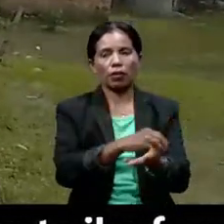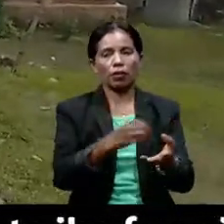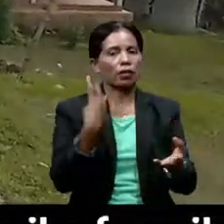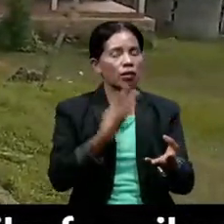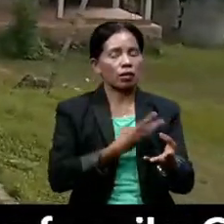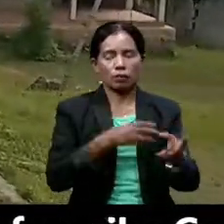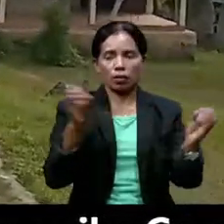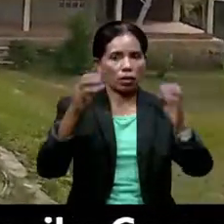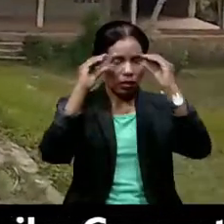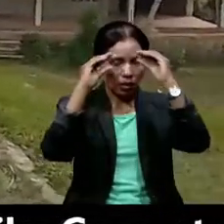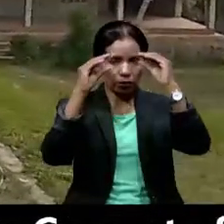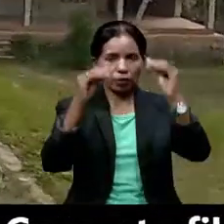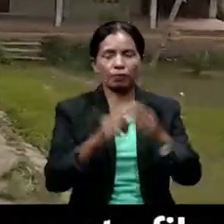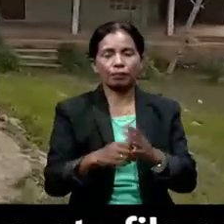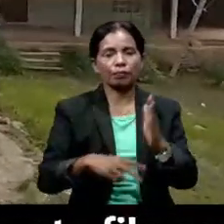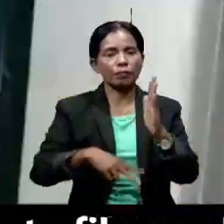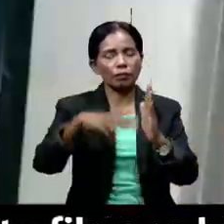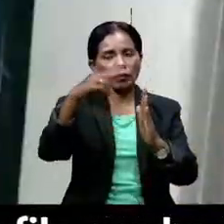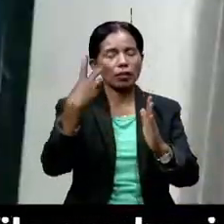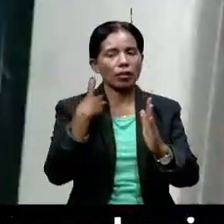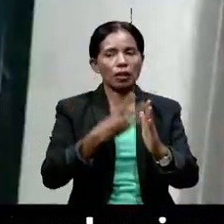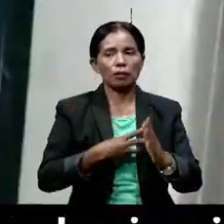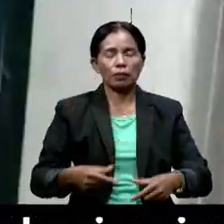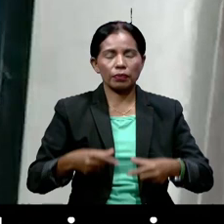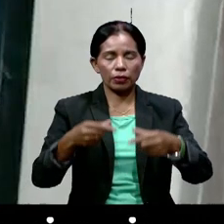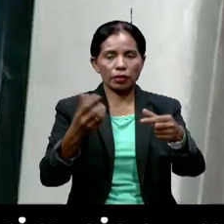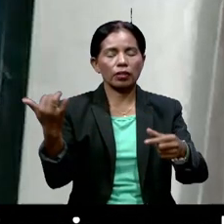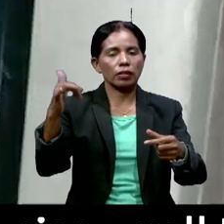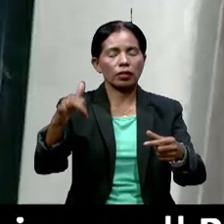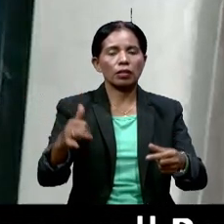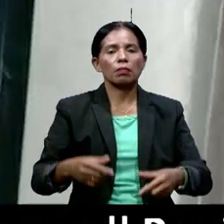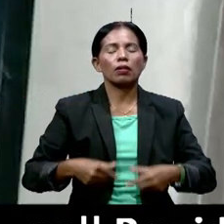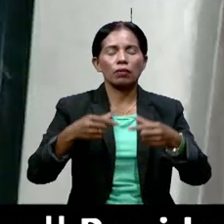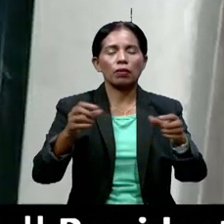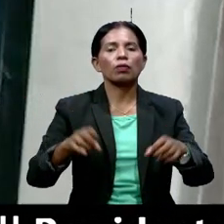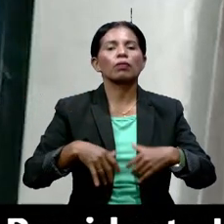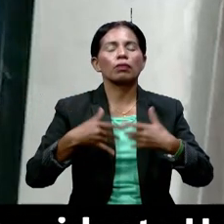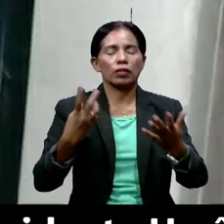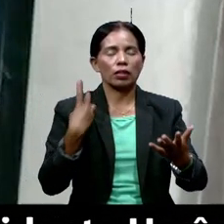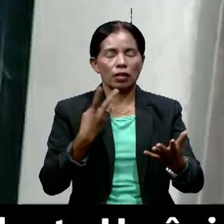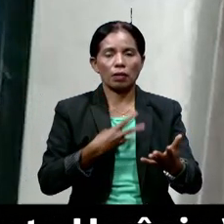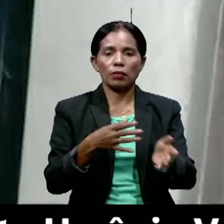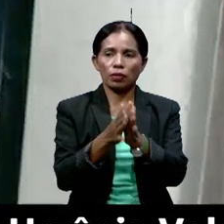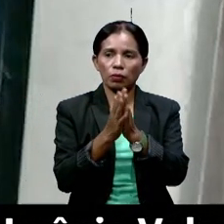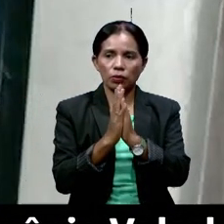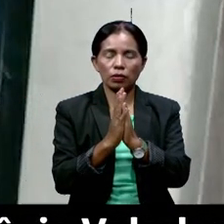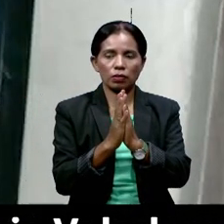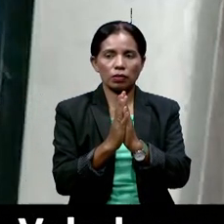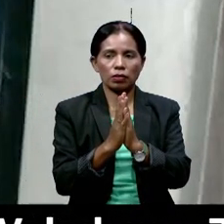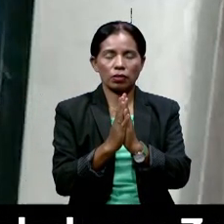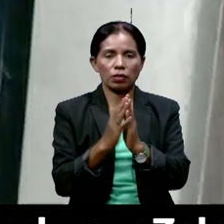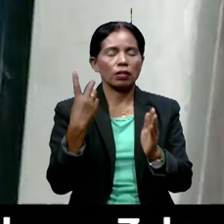anori. Ne nanti valor ne ami maka fodit ka siram foga nusa ne usida ne ami